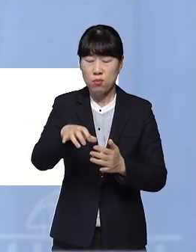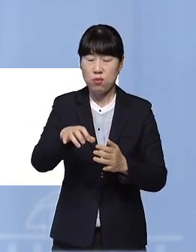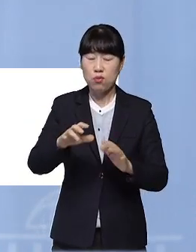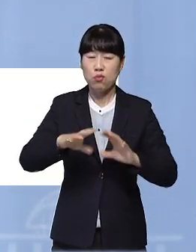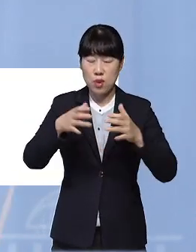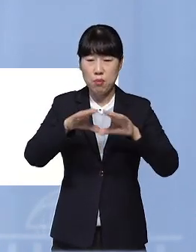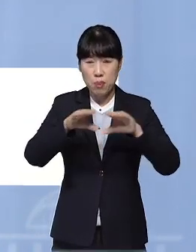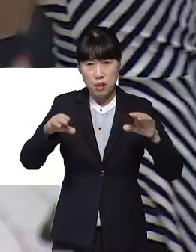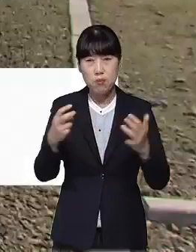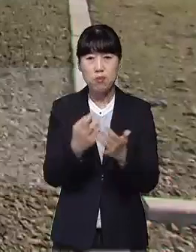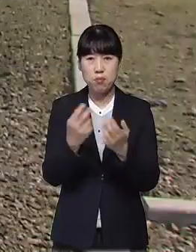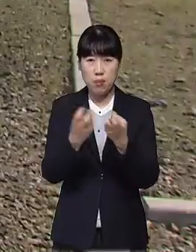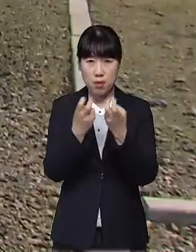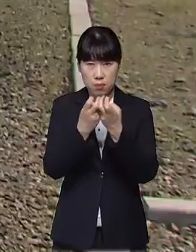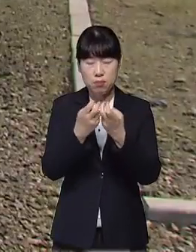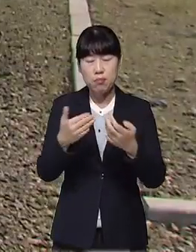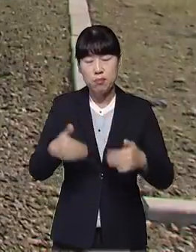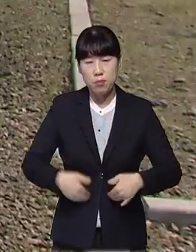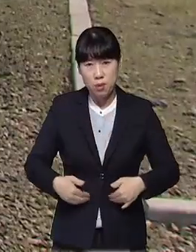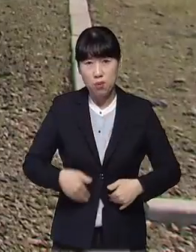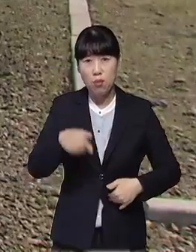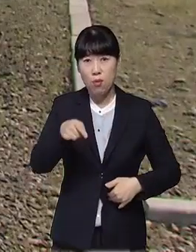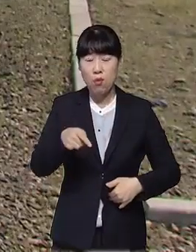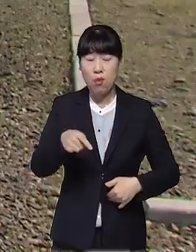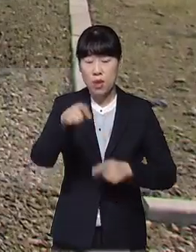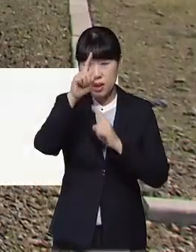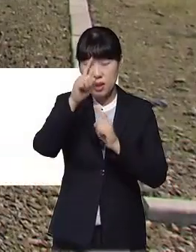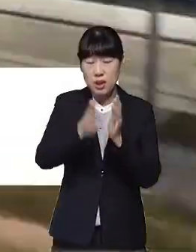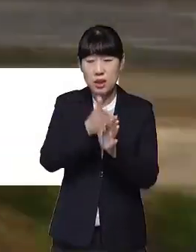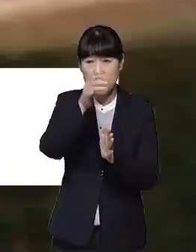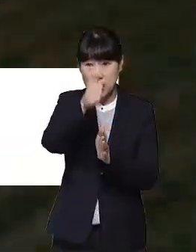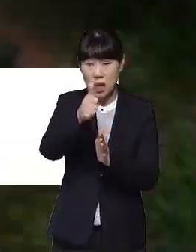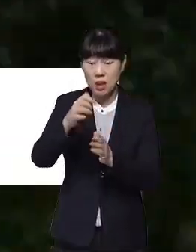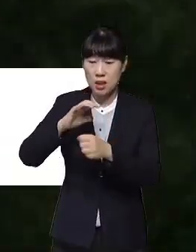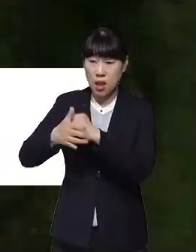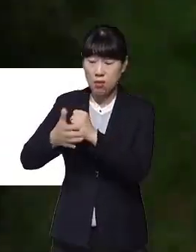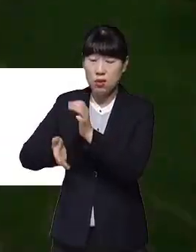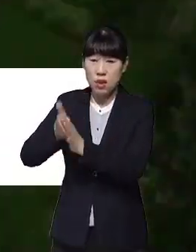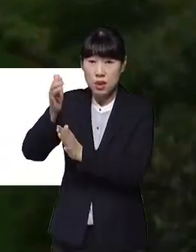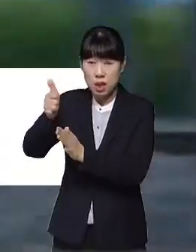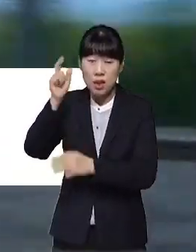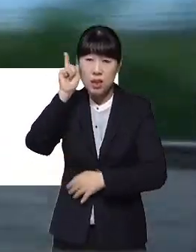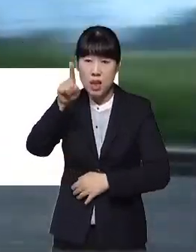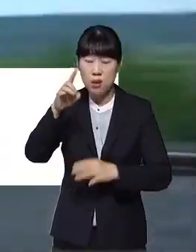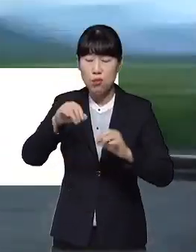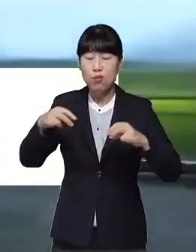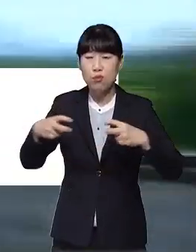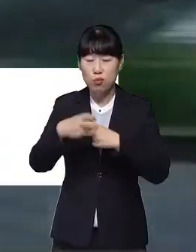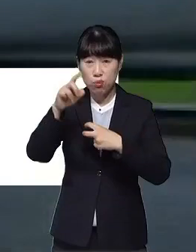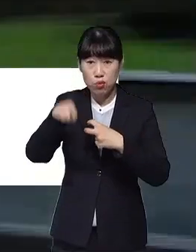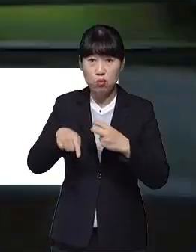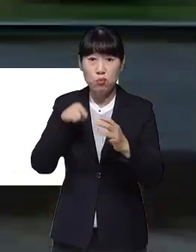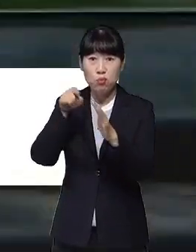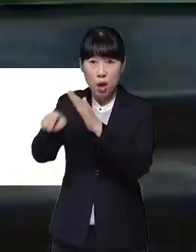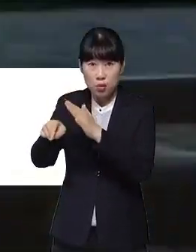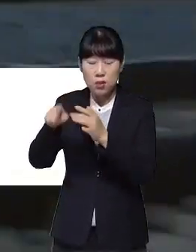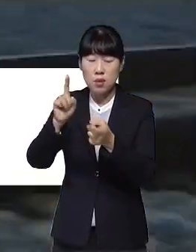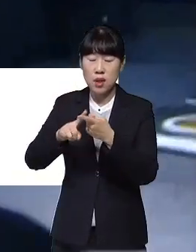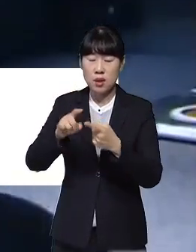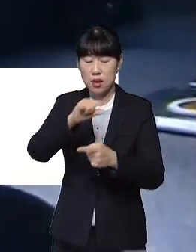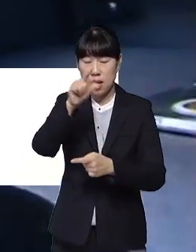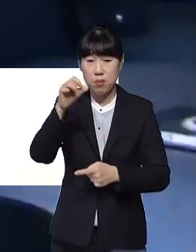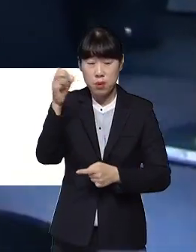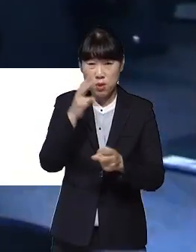국가균형발전 노선입니다. 이용석 광주시장은 내일 권영진 대구시장과 국토부를 방문해 달빛 내륙철도의